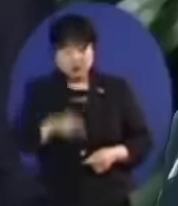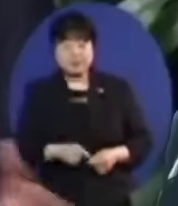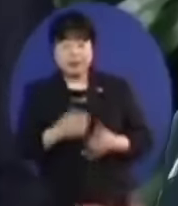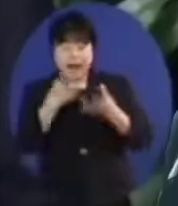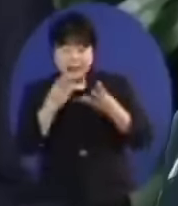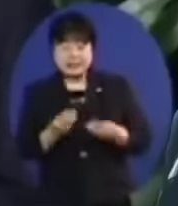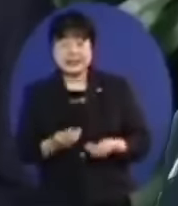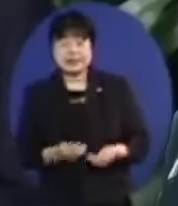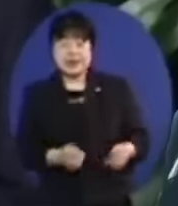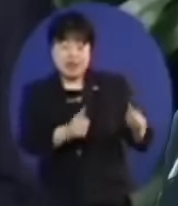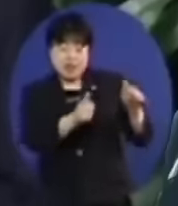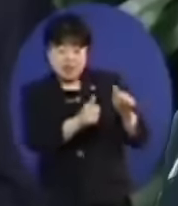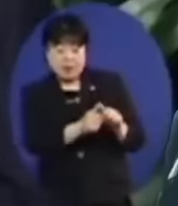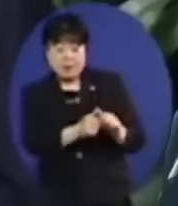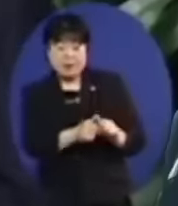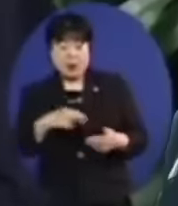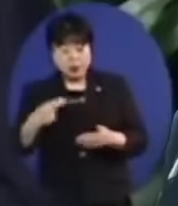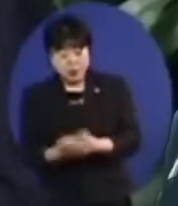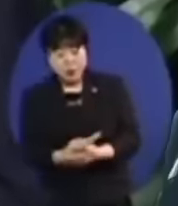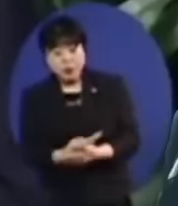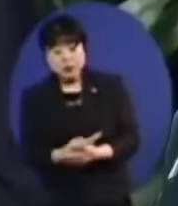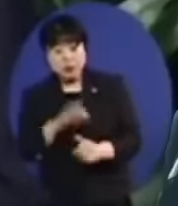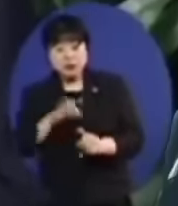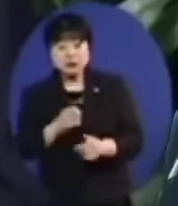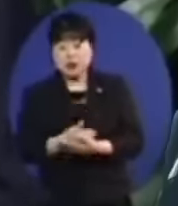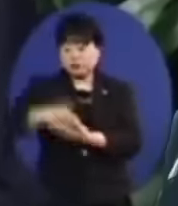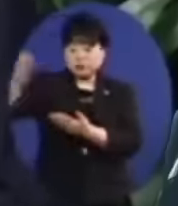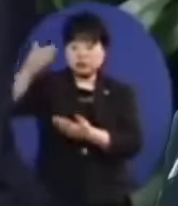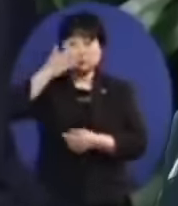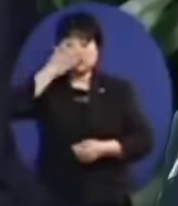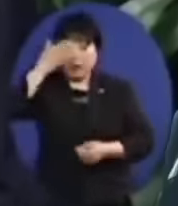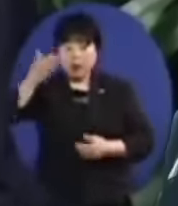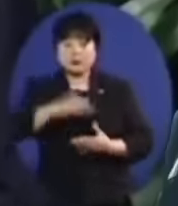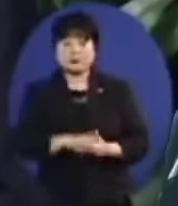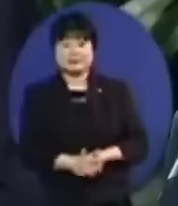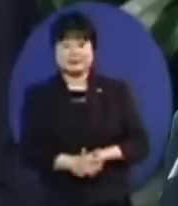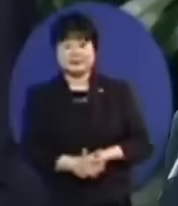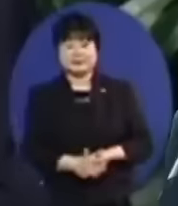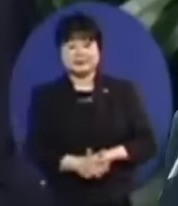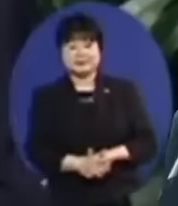만인이 내 옆에서 엎드려지나 이 재앙이 내게 가까이 오지 못하리로다.